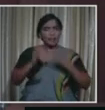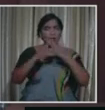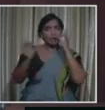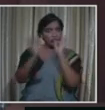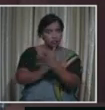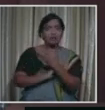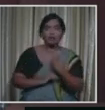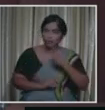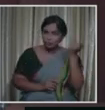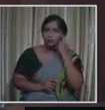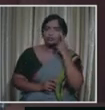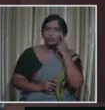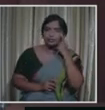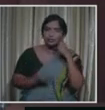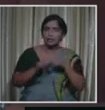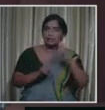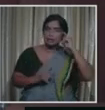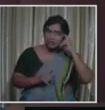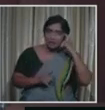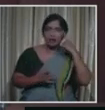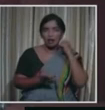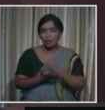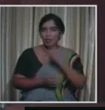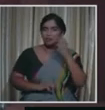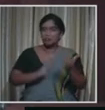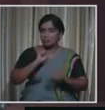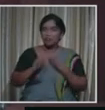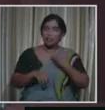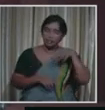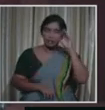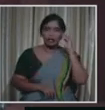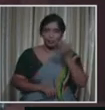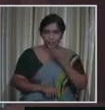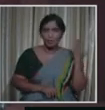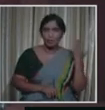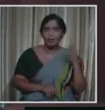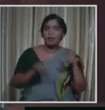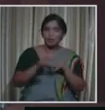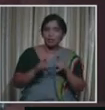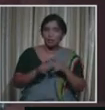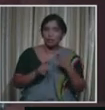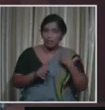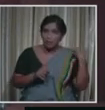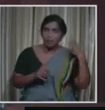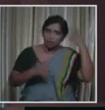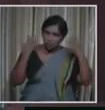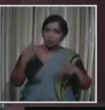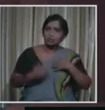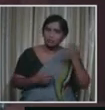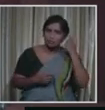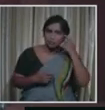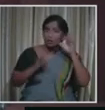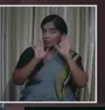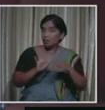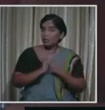Hari deh, tapi danno. Ini saya weden aw, ekope ya, apre terungan na puluang hari deh. Ini saya apa saudur neti velati bini, tapi danno. Ed garu